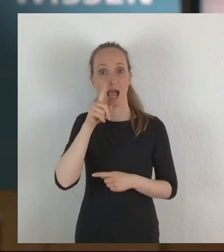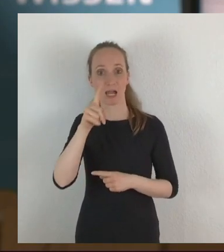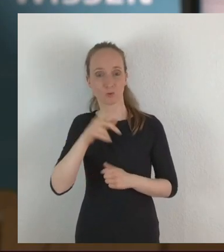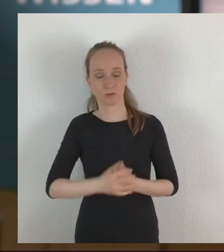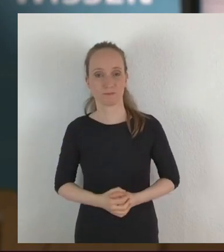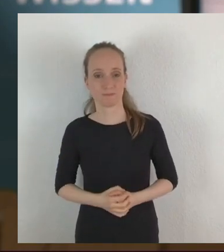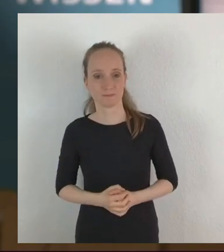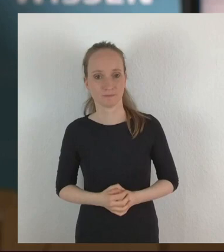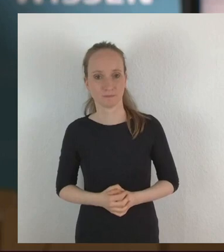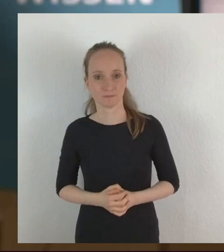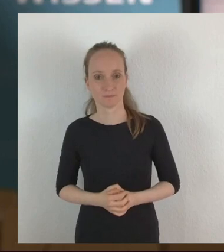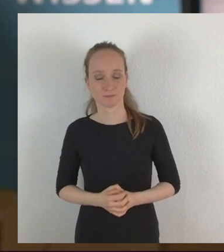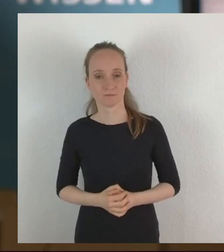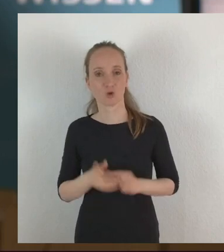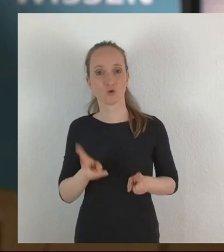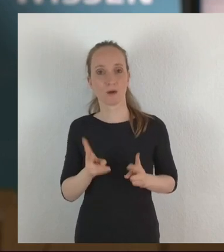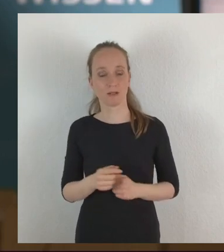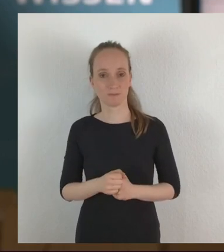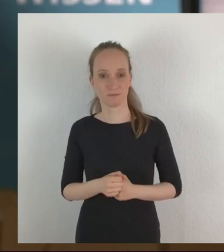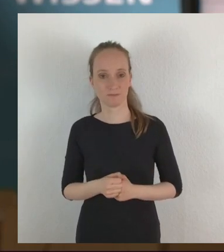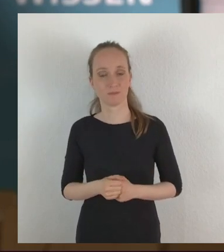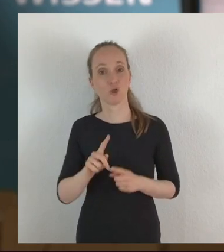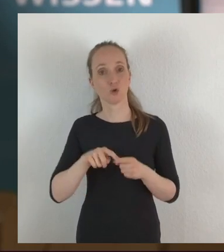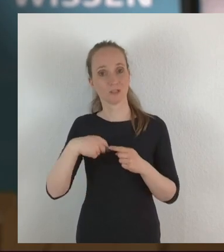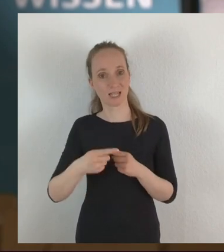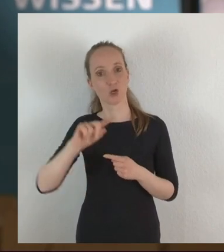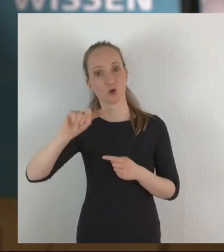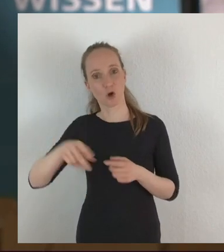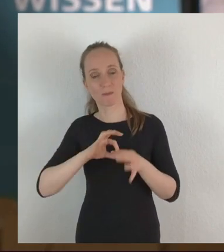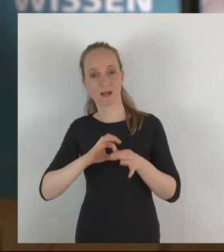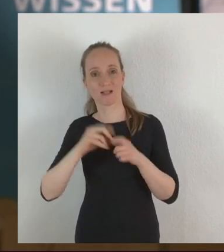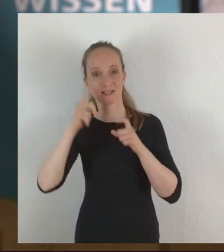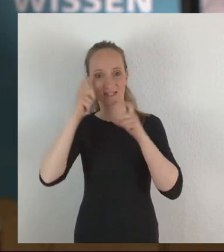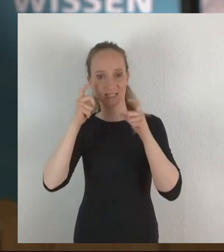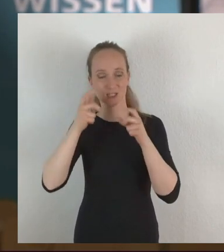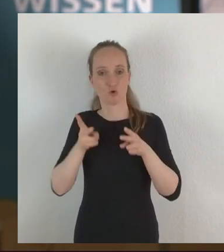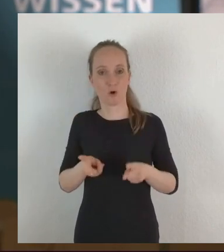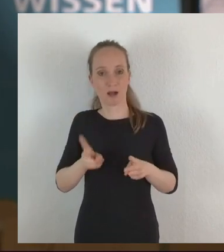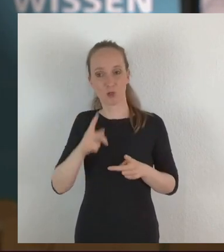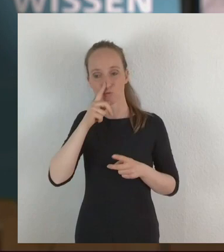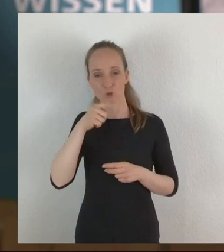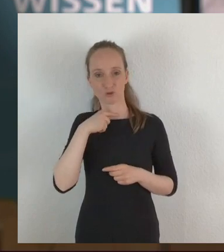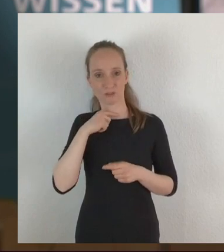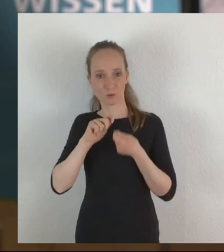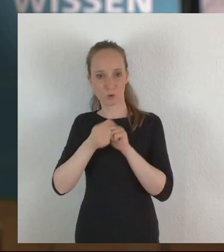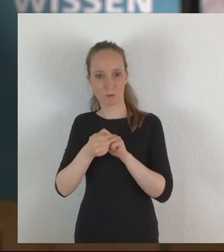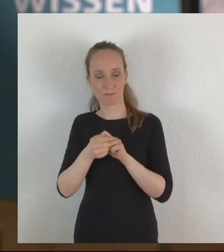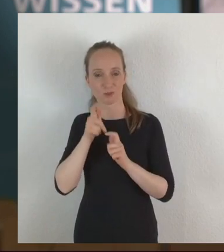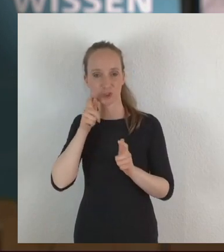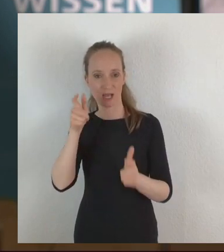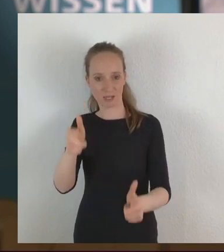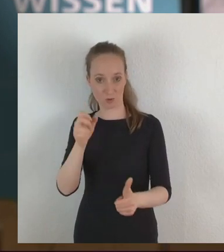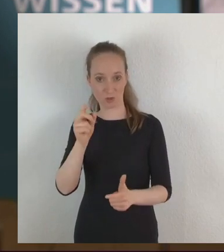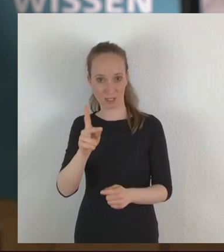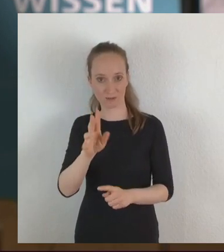mit dem Wort Achtung. Also Achtung, einmal normal. Und dann versuche ich es, mein Gesicht normal zu lassen.